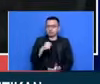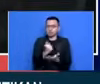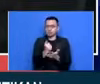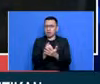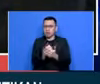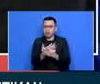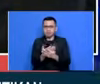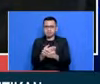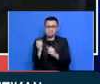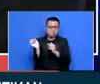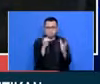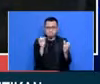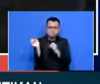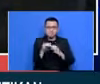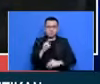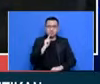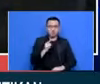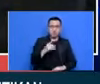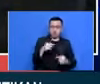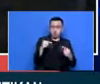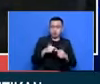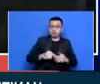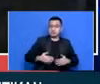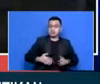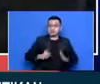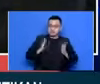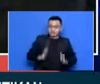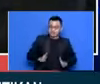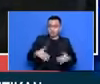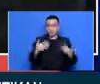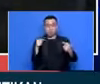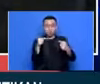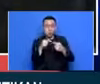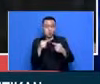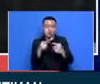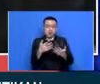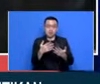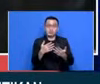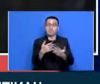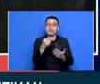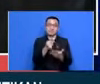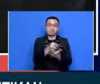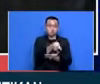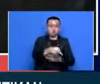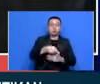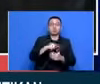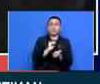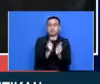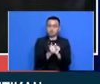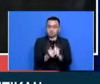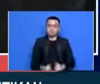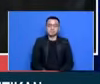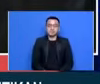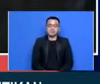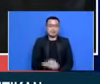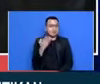substansi hukum ataukah perilaku begitu mbak artinya kalau memang ada kejanggalan ada kesalahan dalam menjatuhkan vonis oleh